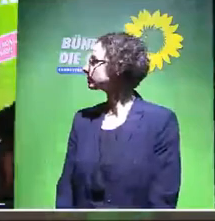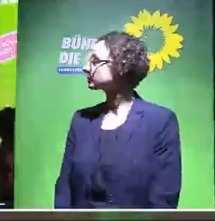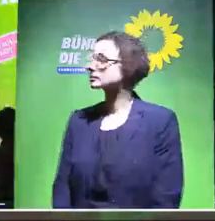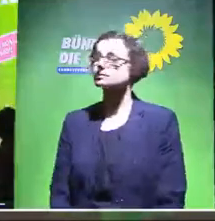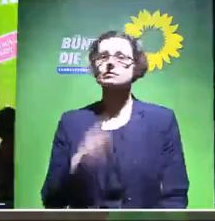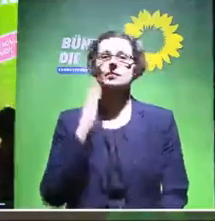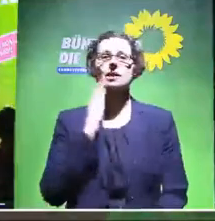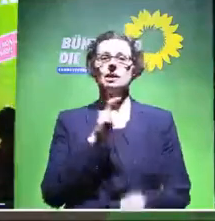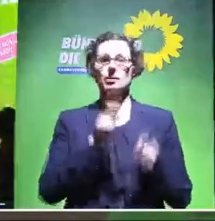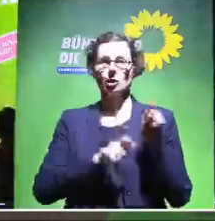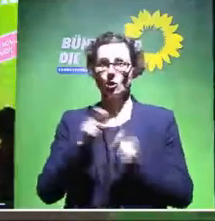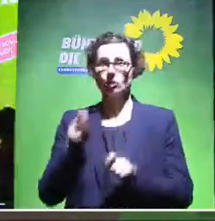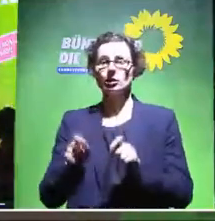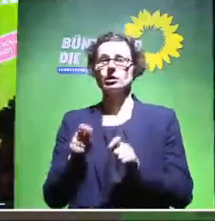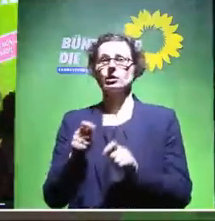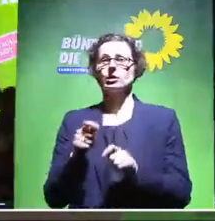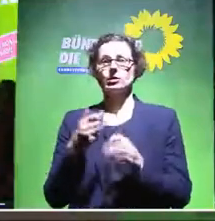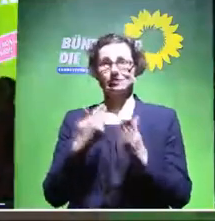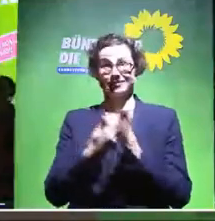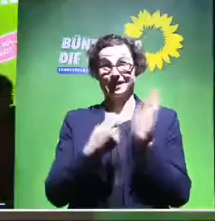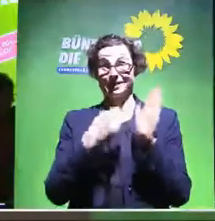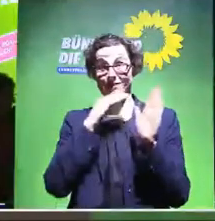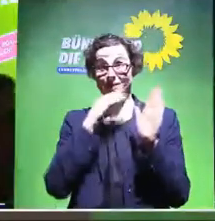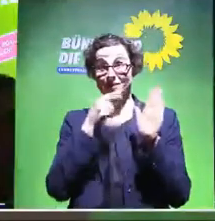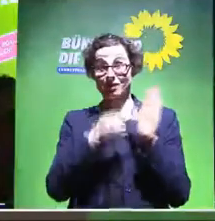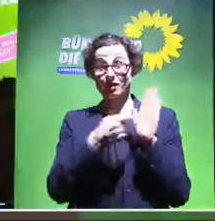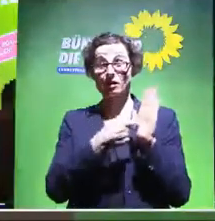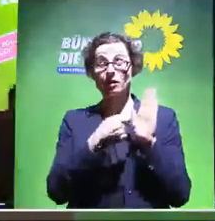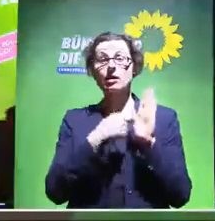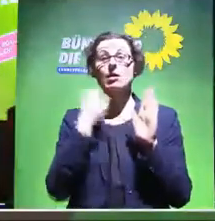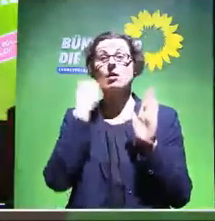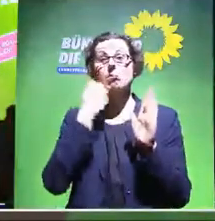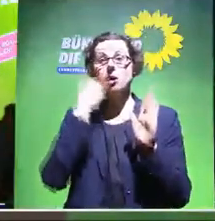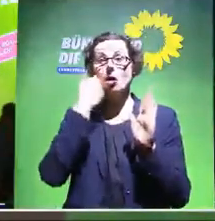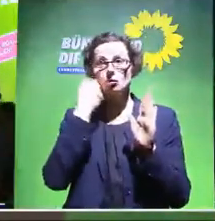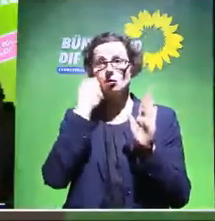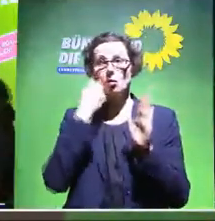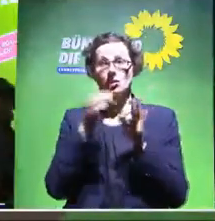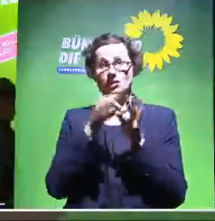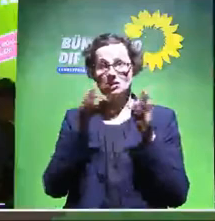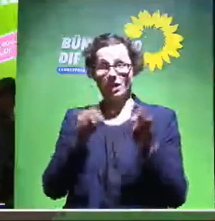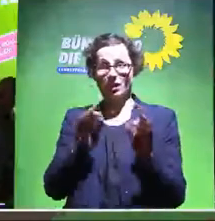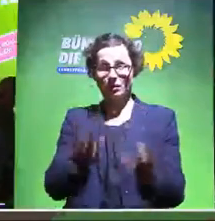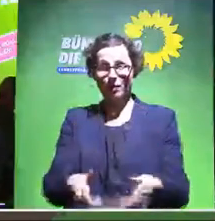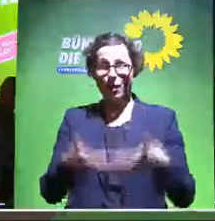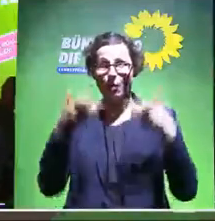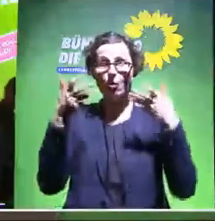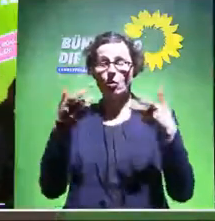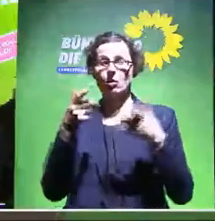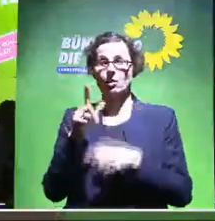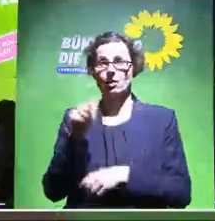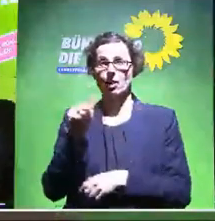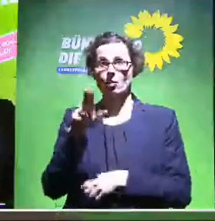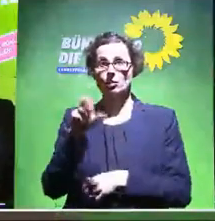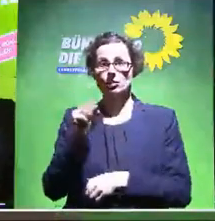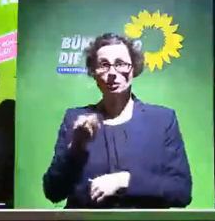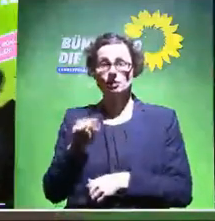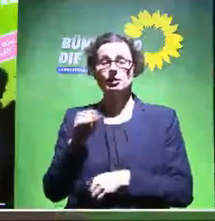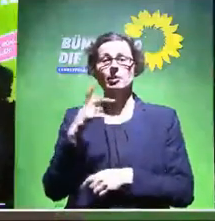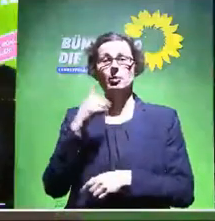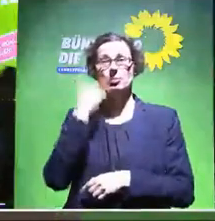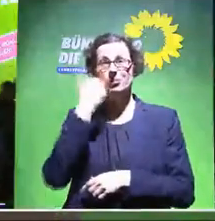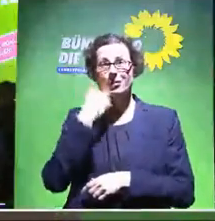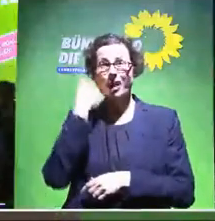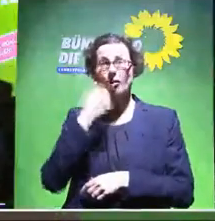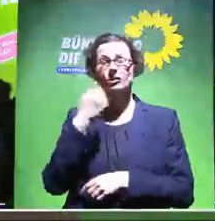Liebe Leute, dieses Wasser, das kommt aus dem Braunkohletagebau in der Lausitz. Ungefiltert fließt diese braune